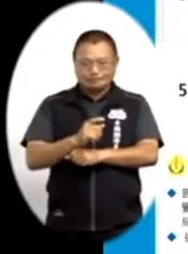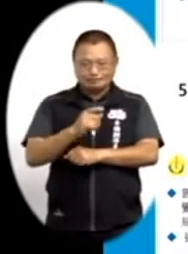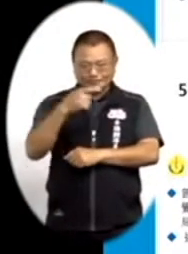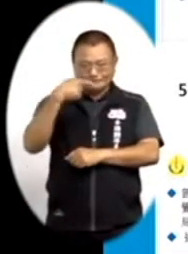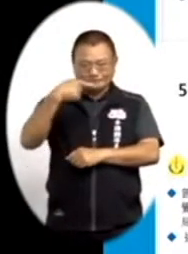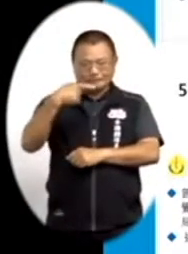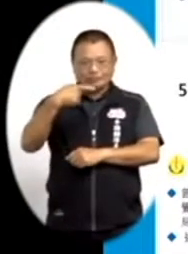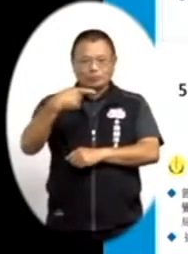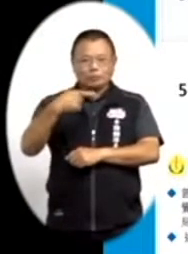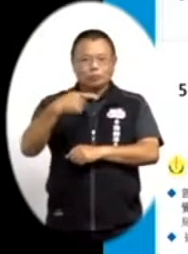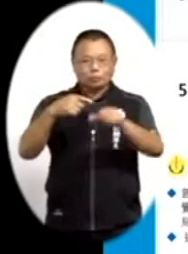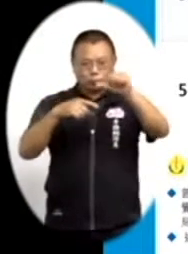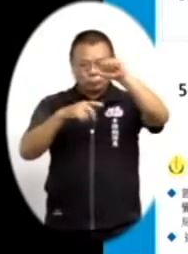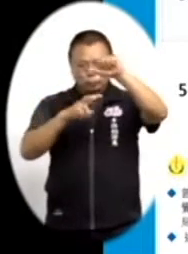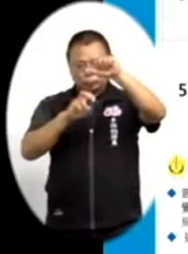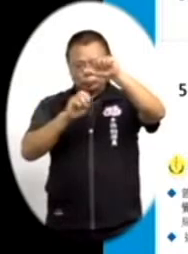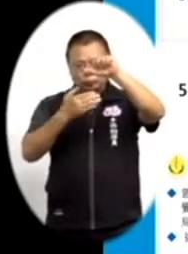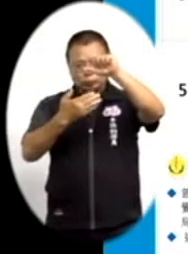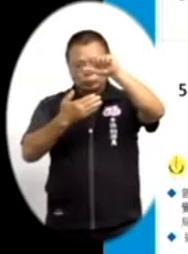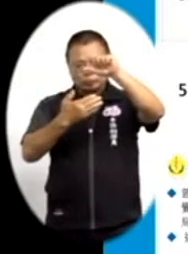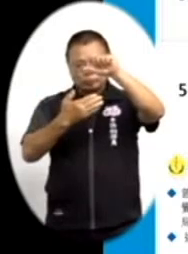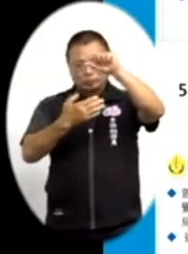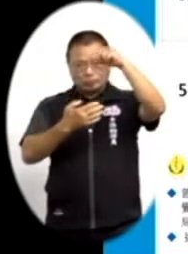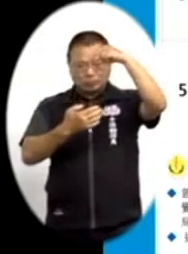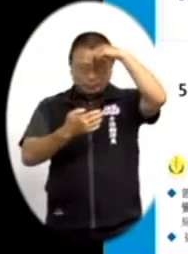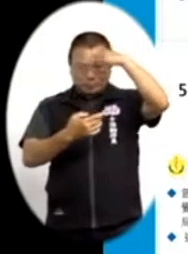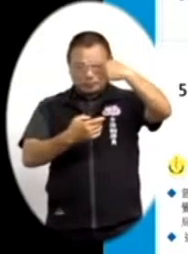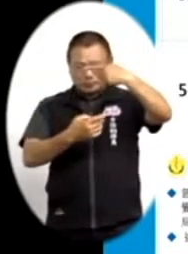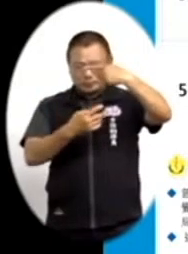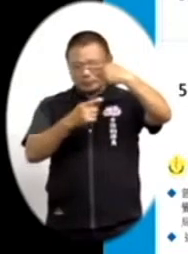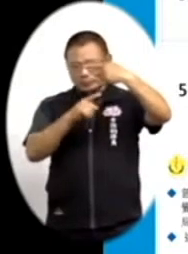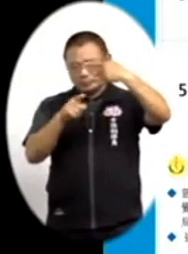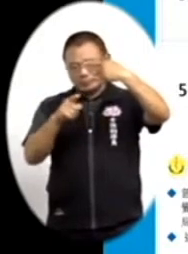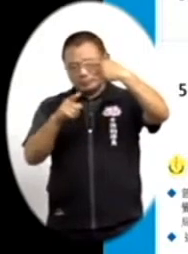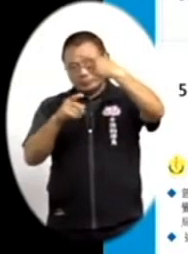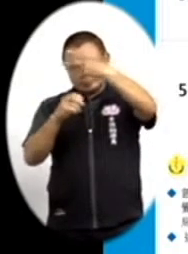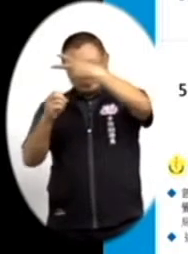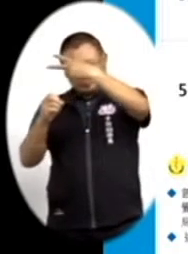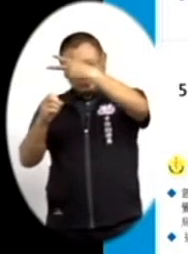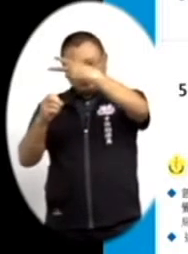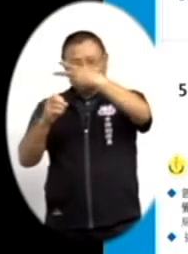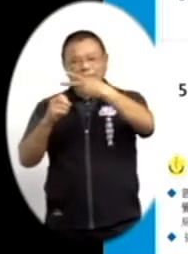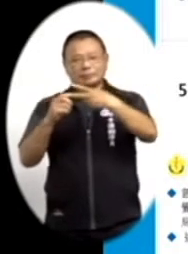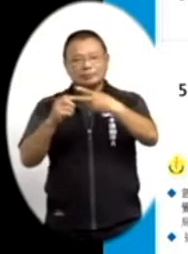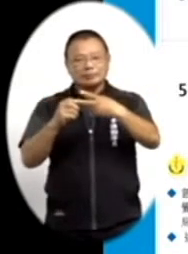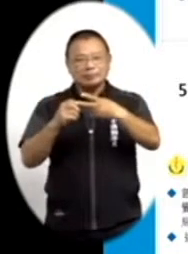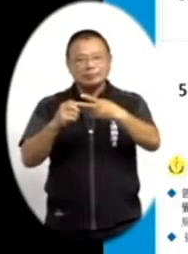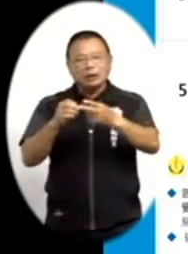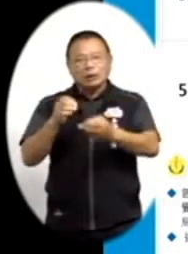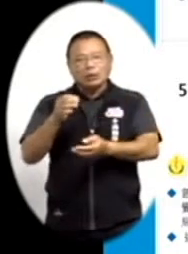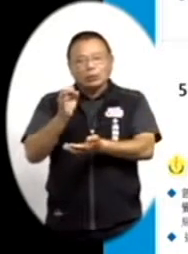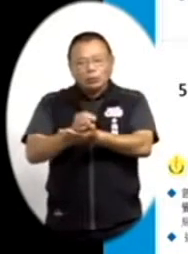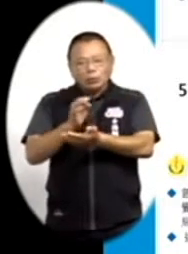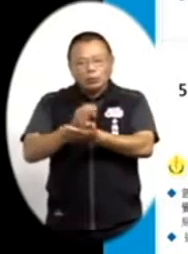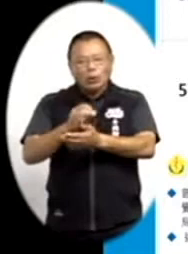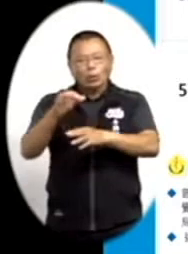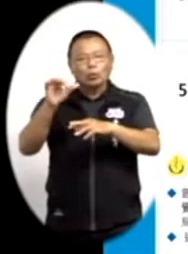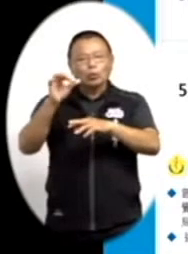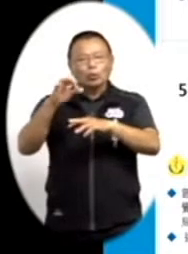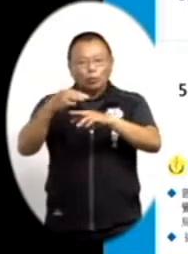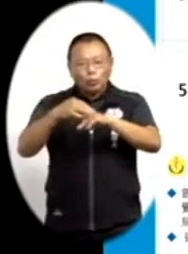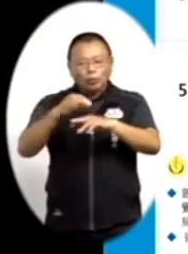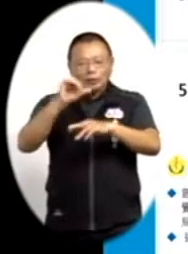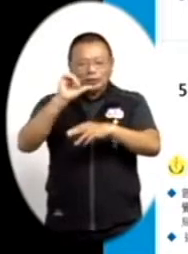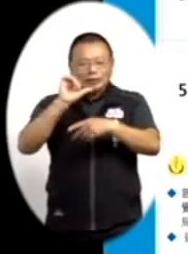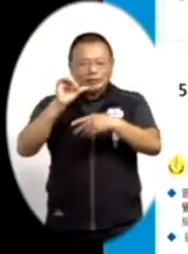一个，你在5月29号下午1点到2点你去那一间叫做小小阿贝五金百货行